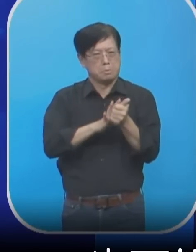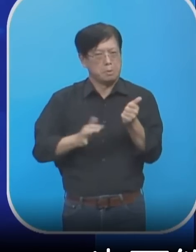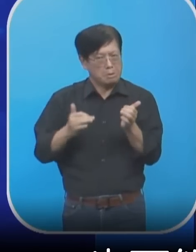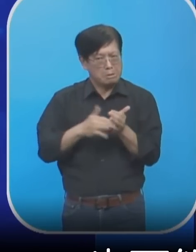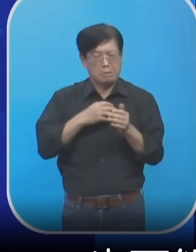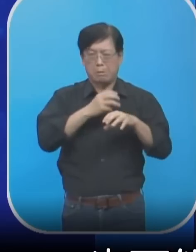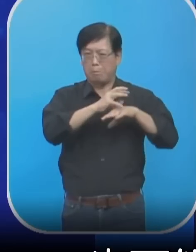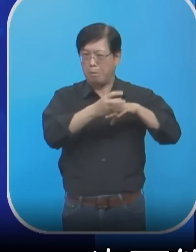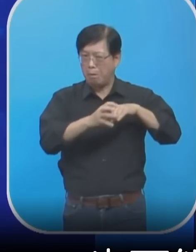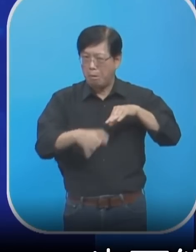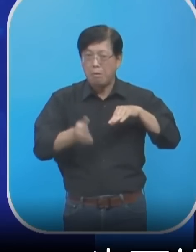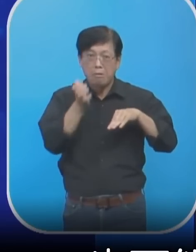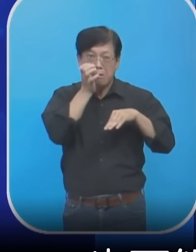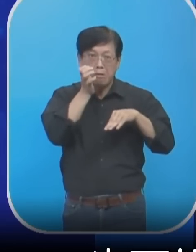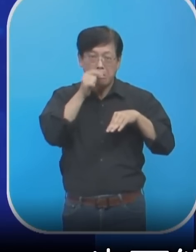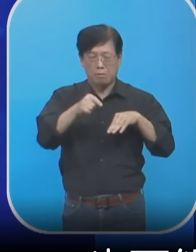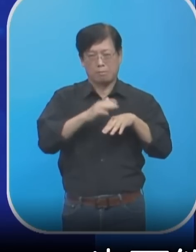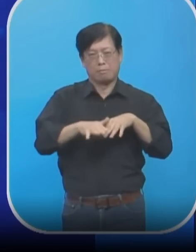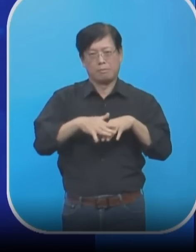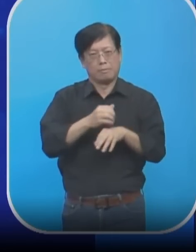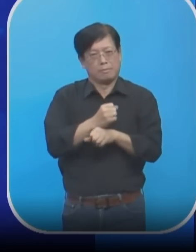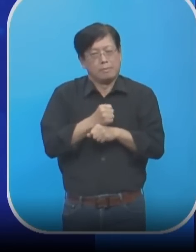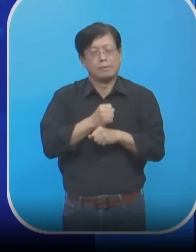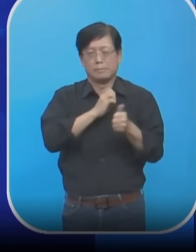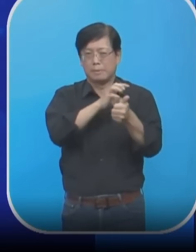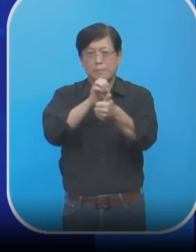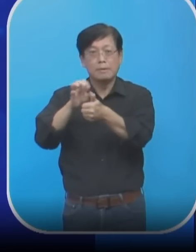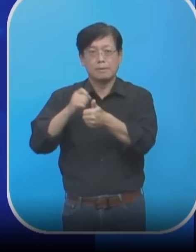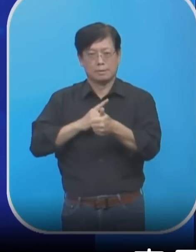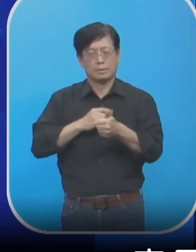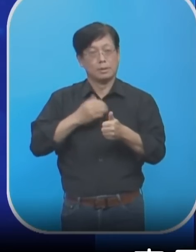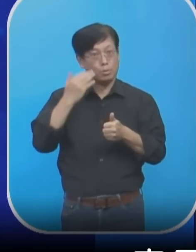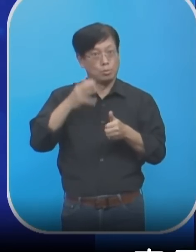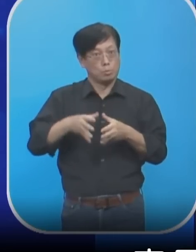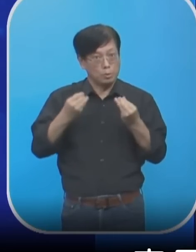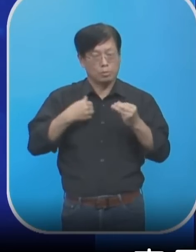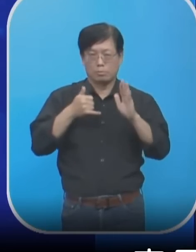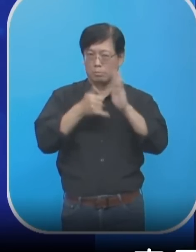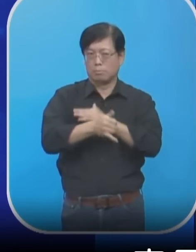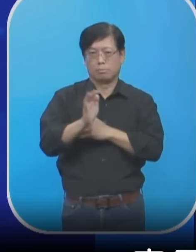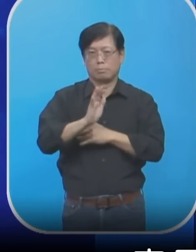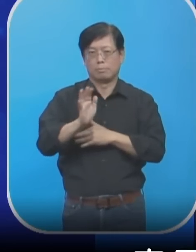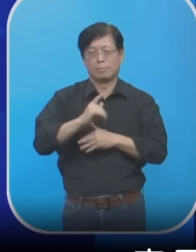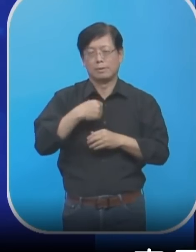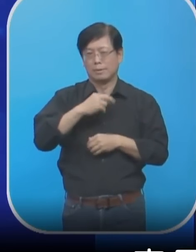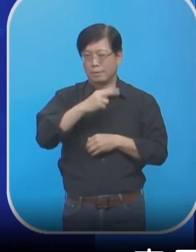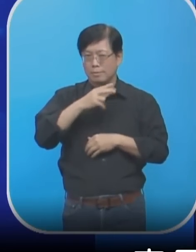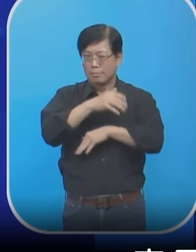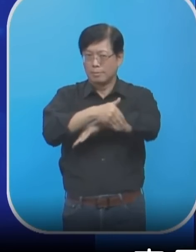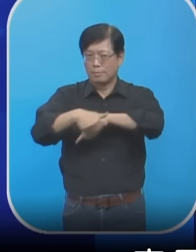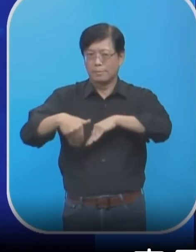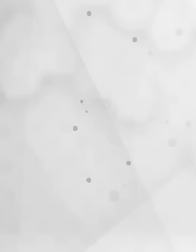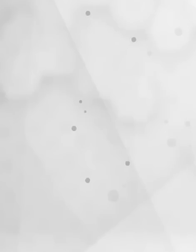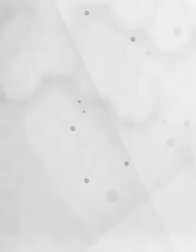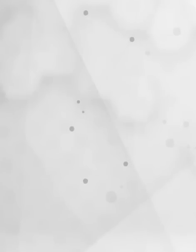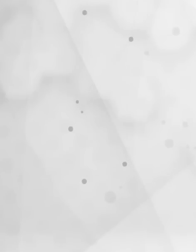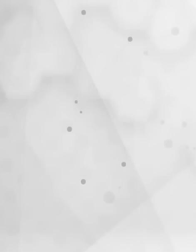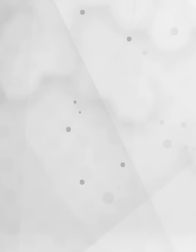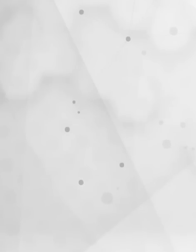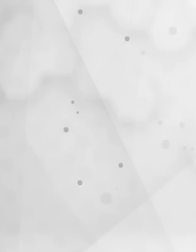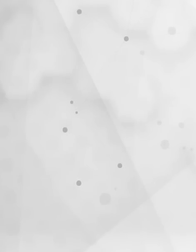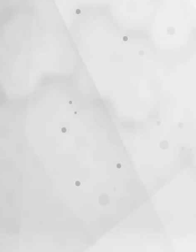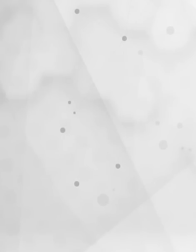些落石或是塌方的情形，也提醒大家非必要尽量避免前往山区或甚至海边活动。